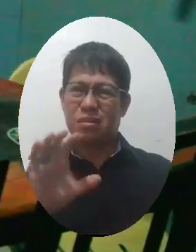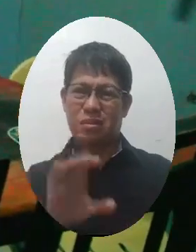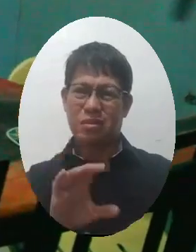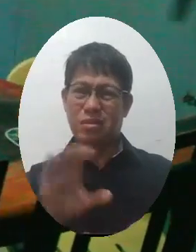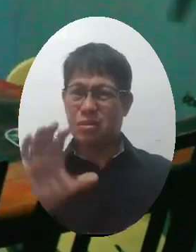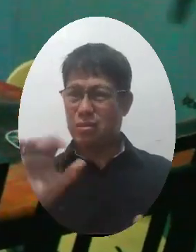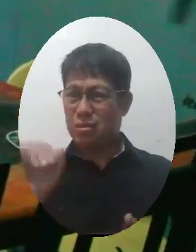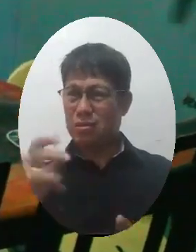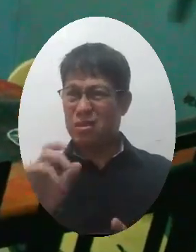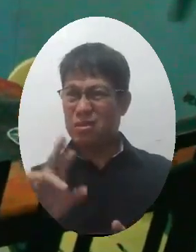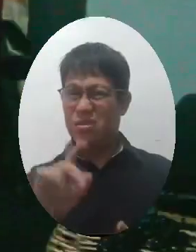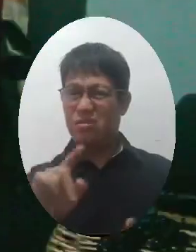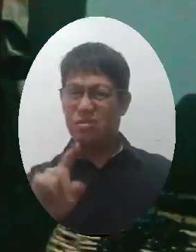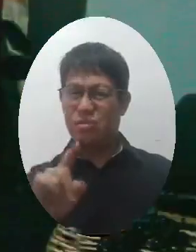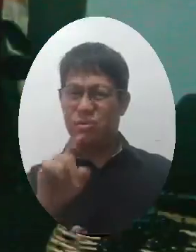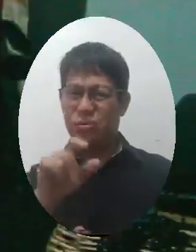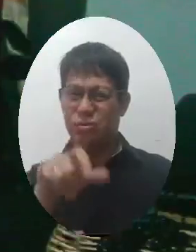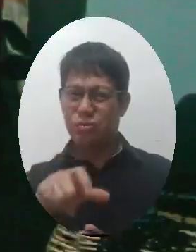part-time cashier.